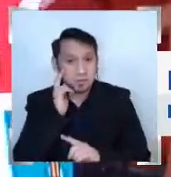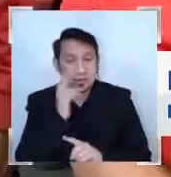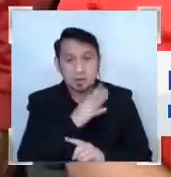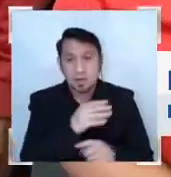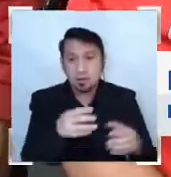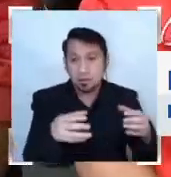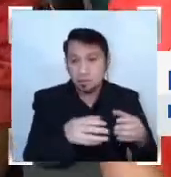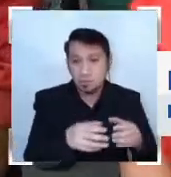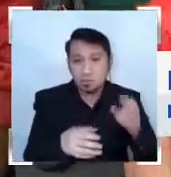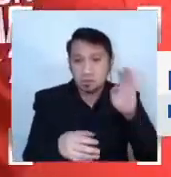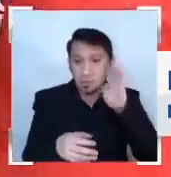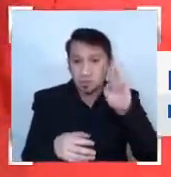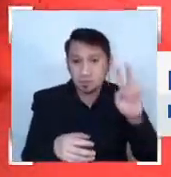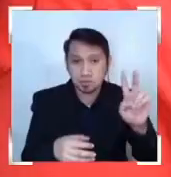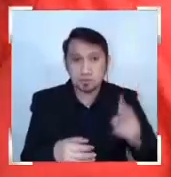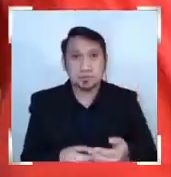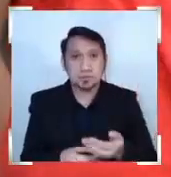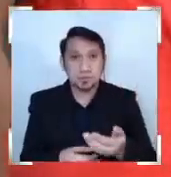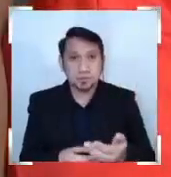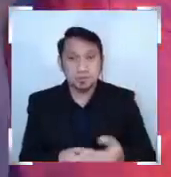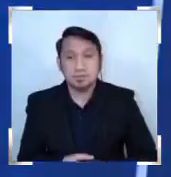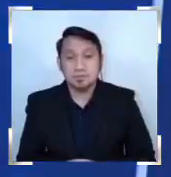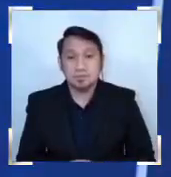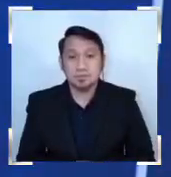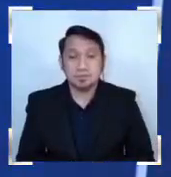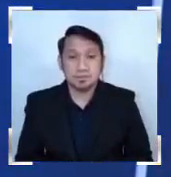Marcos. Ako si Jonathan Andal, ang inyong saksi.